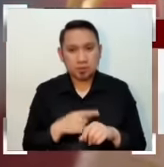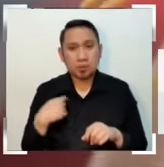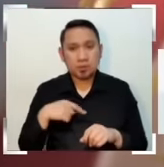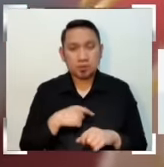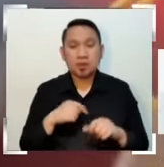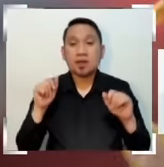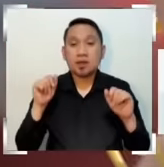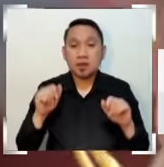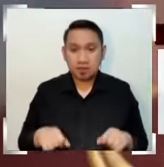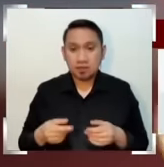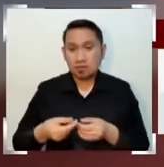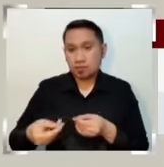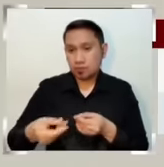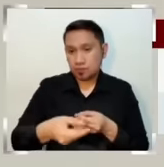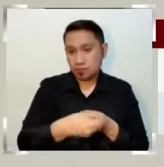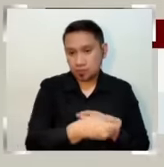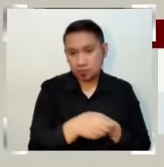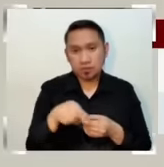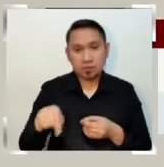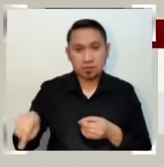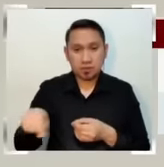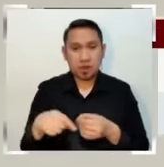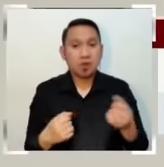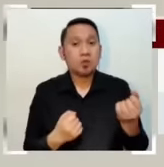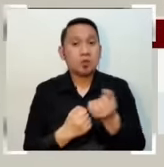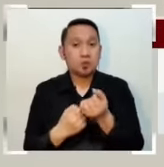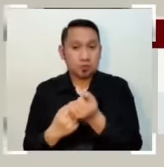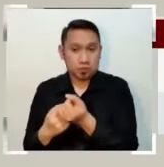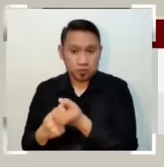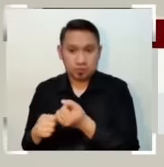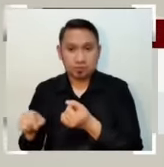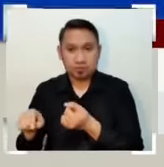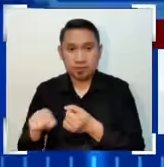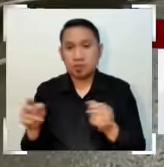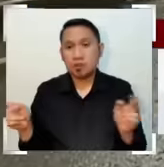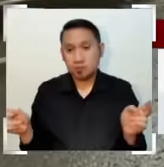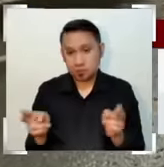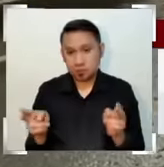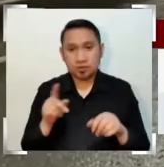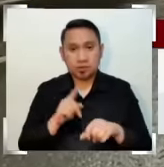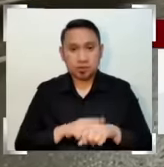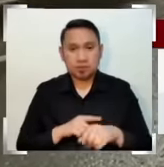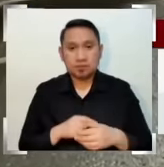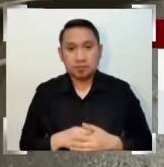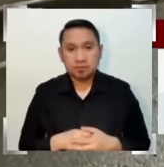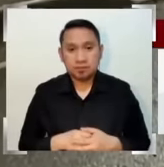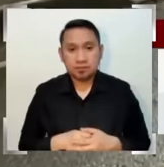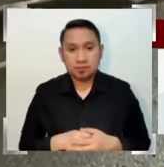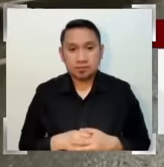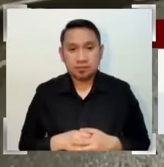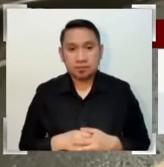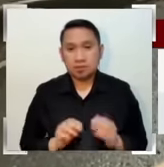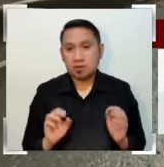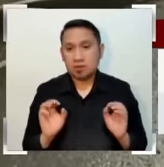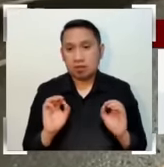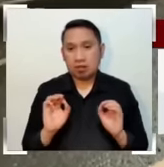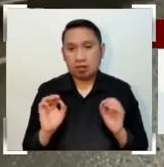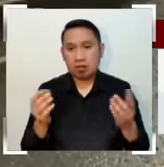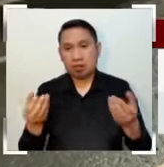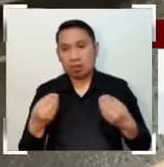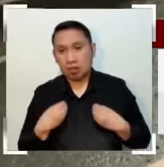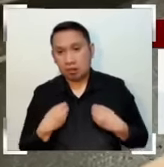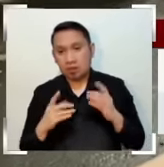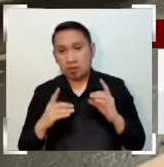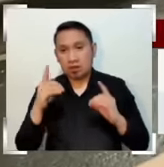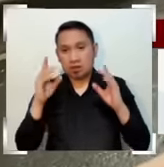release the subsidies in a shorter period of time. Eh, wala naman po nakakarating sa mga driver.